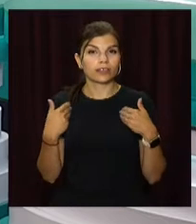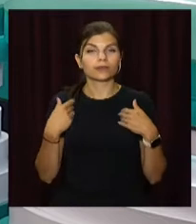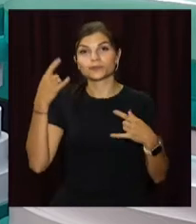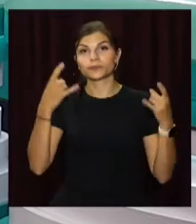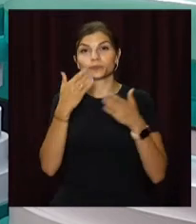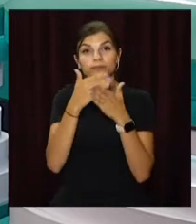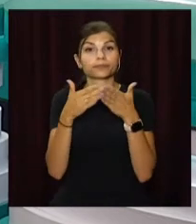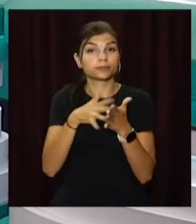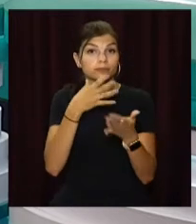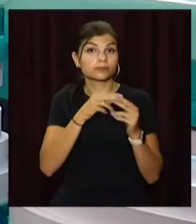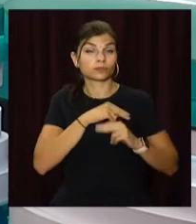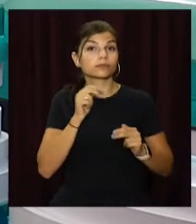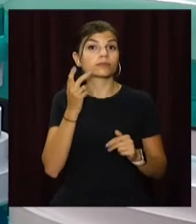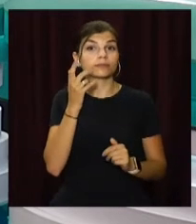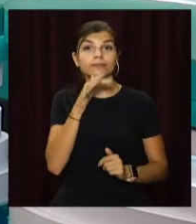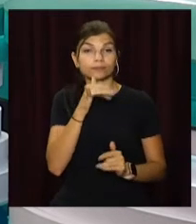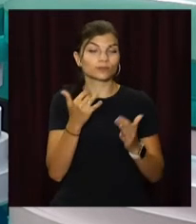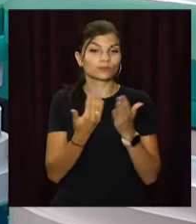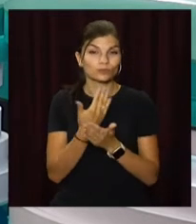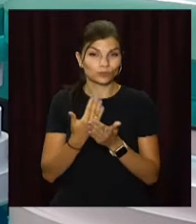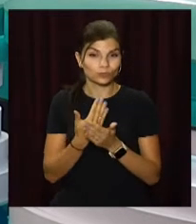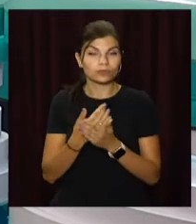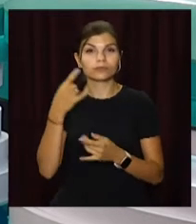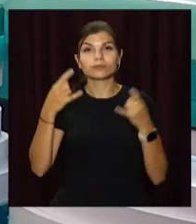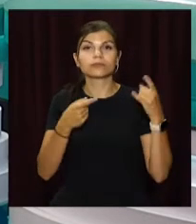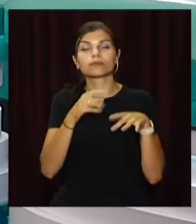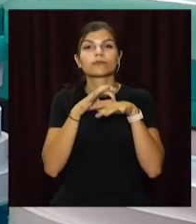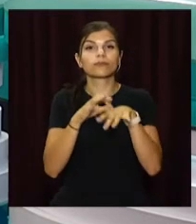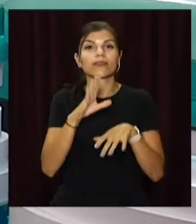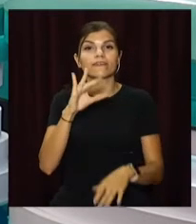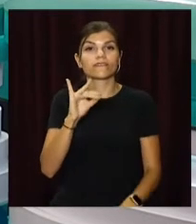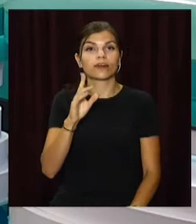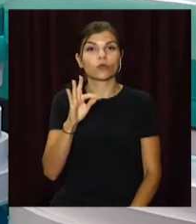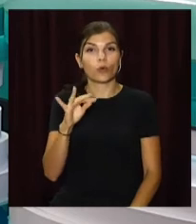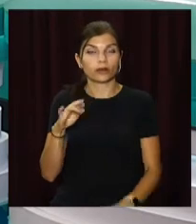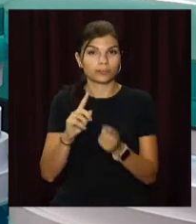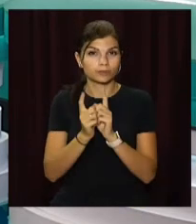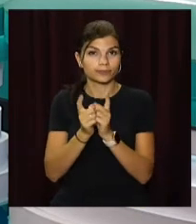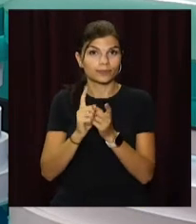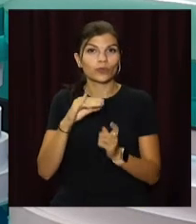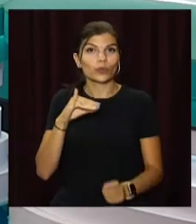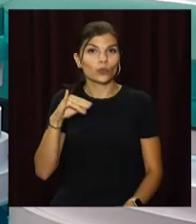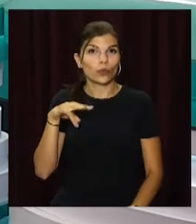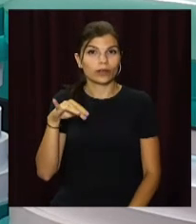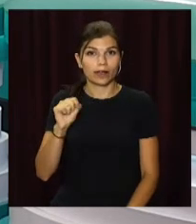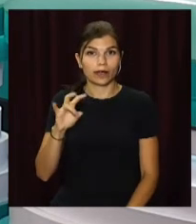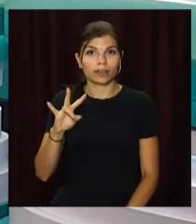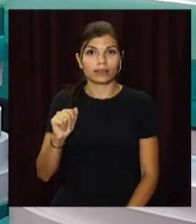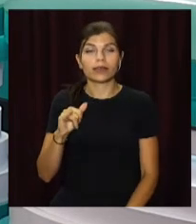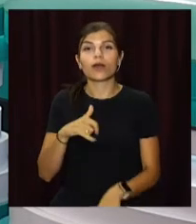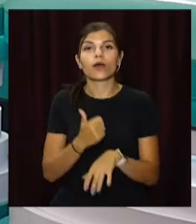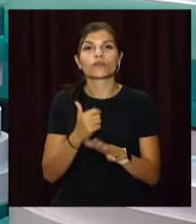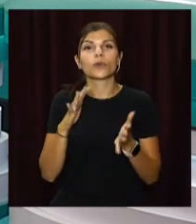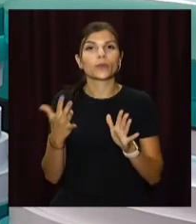Вітаю! Відкритий продовжує свою роботу і, як завжди, у цій порі новини. Для вас у студії працює Вікторія Вахрушина та сурдоперекладачка Юліана Пуговкіна. І